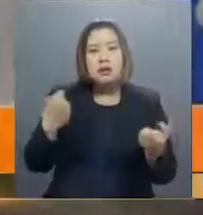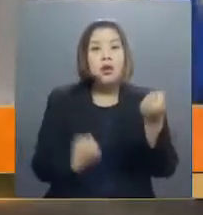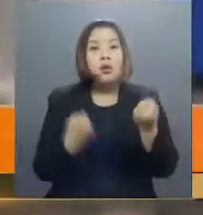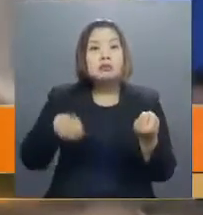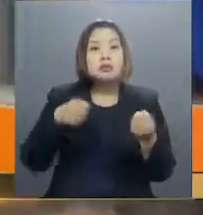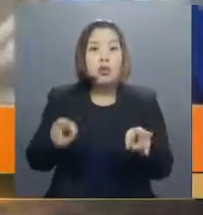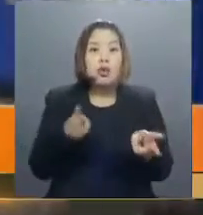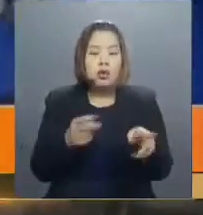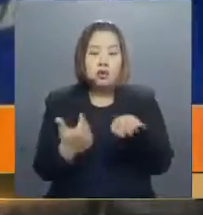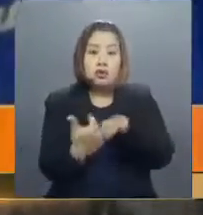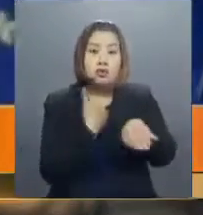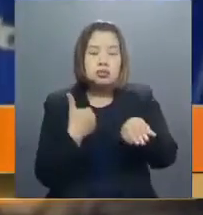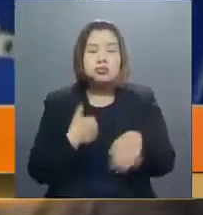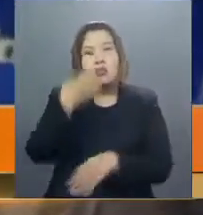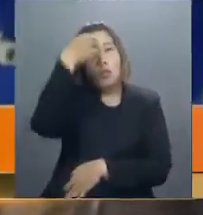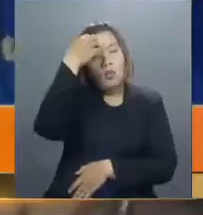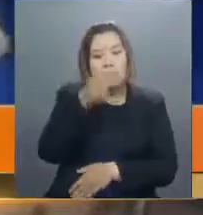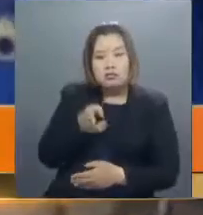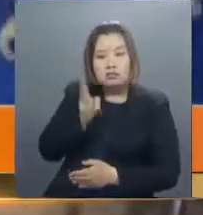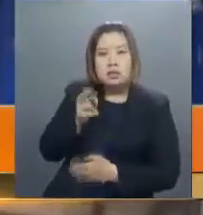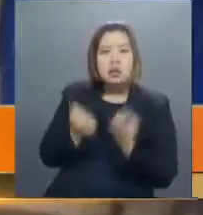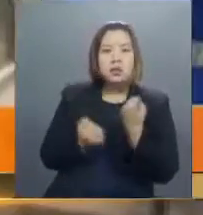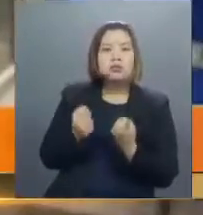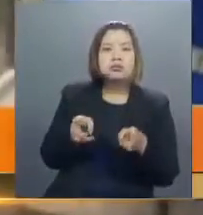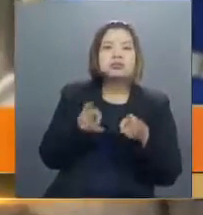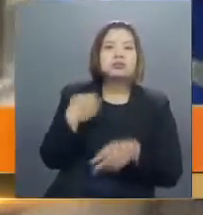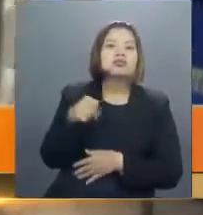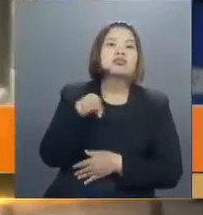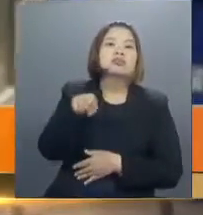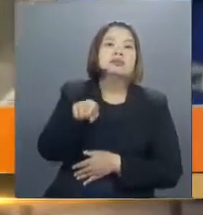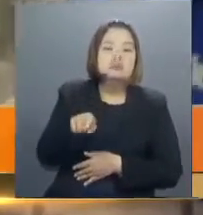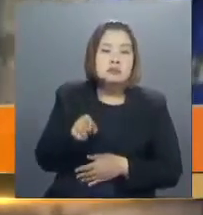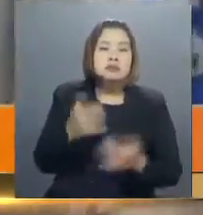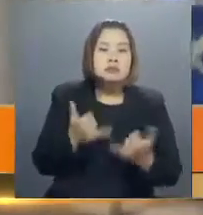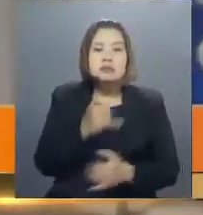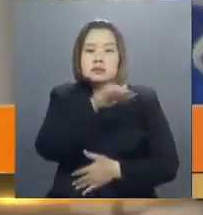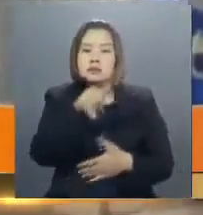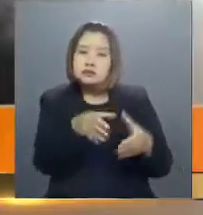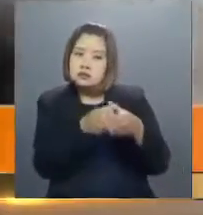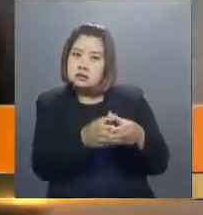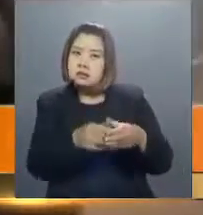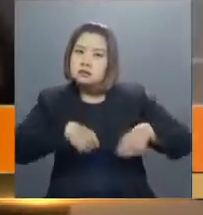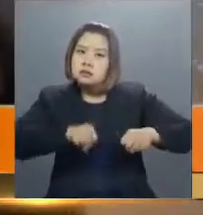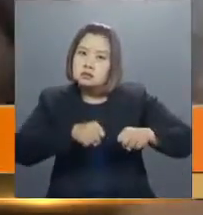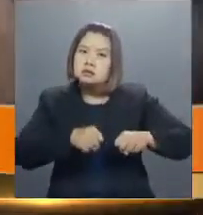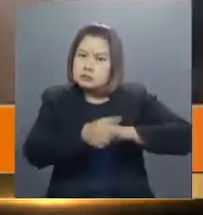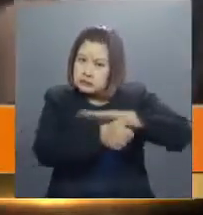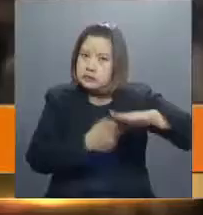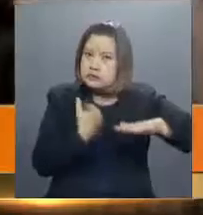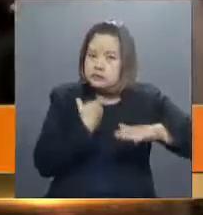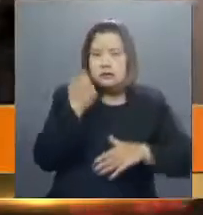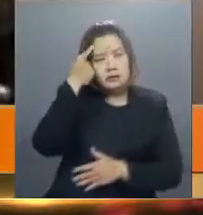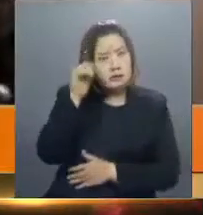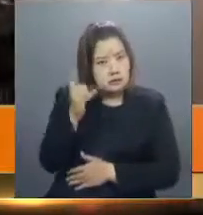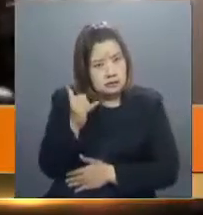จึงขี่รถตามไปยิงจากการออกตรวจตำรวจไม่พบการรวมกลุ่มของจักรยานยนต์กลุ่มนี้ค่ะแต่ว่าคาดว่าน่าจะ